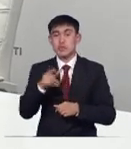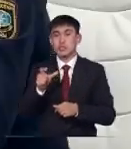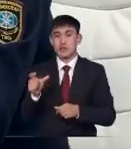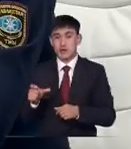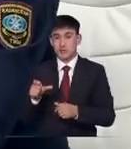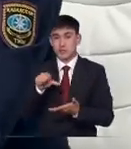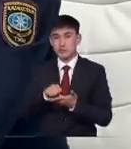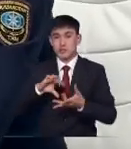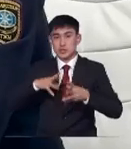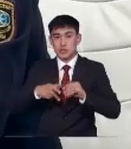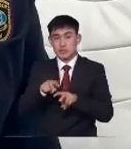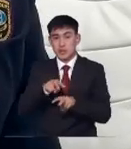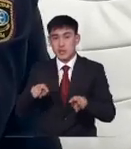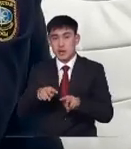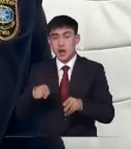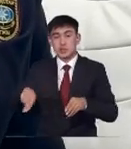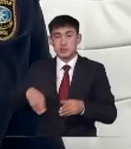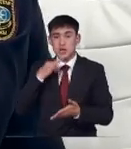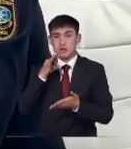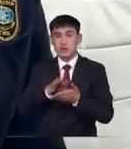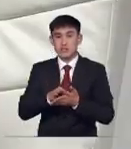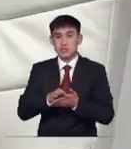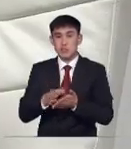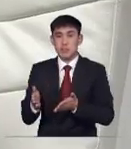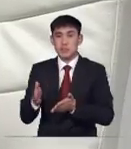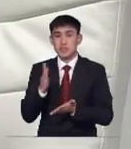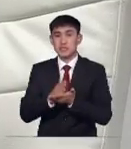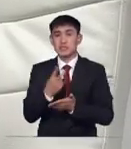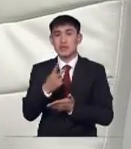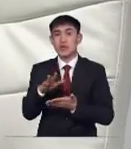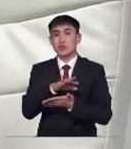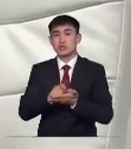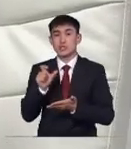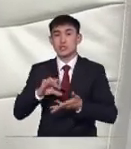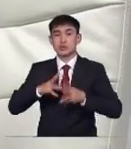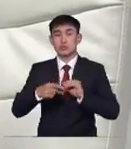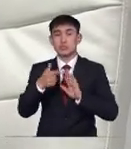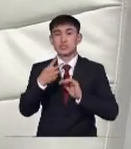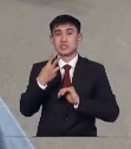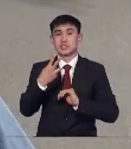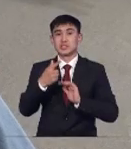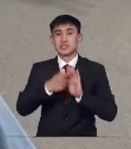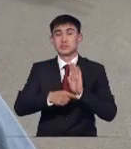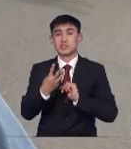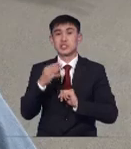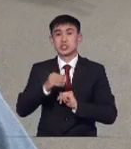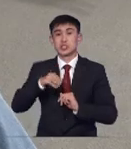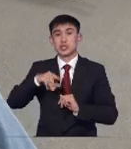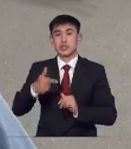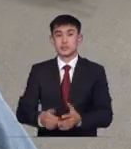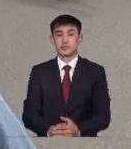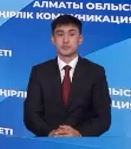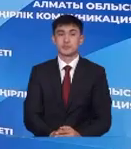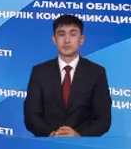человек. По результатам рейдов к административной ответственности привлечены 2 нарушителя на сумму 73 тысяч тенге.